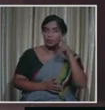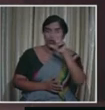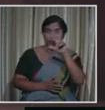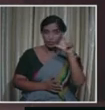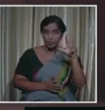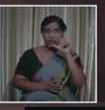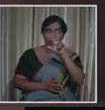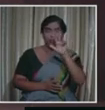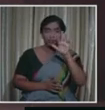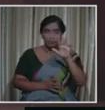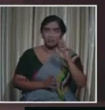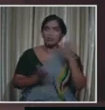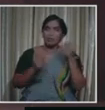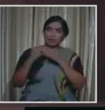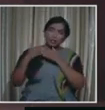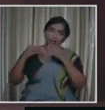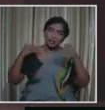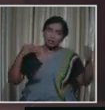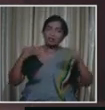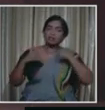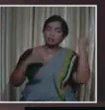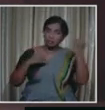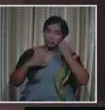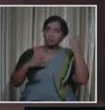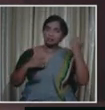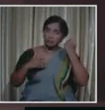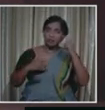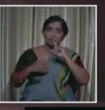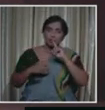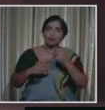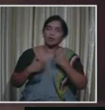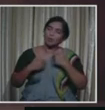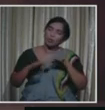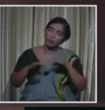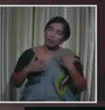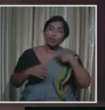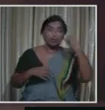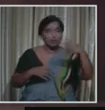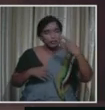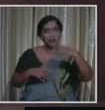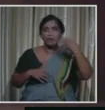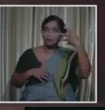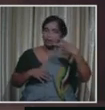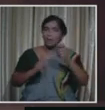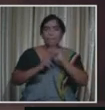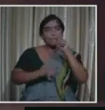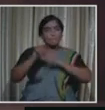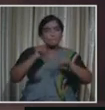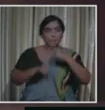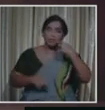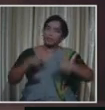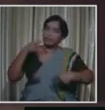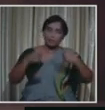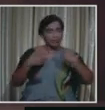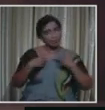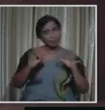1988-89 පිළිබඳ දීර්ඝ විස්තරයක් මේ පාර්ලිමේන්තුවේදී කියනවා. අපි ඕන වෙලාවක දවස් 3-4ක් මේ පාර්ලිමේන්තුවේ ගැන විවාද කරමු අපි